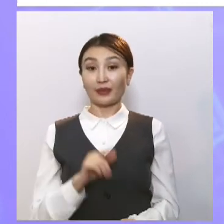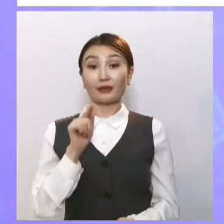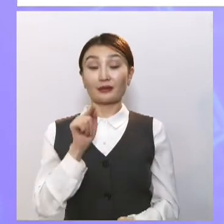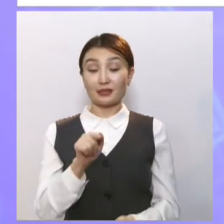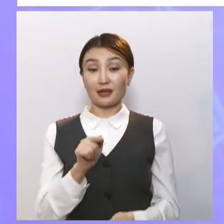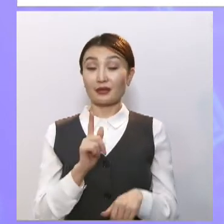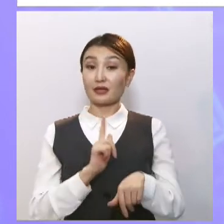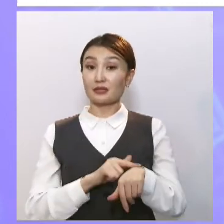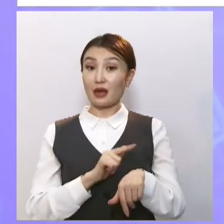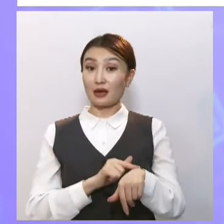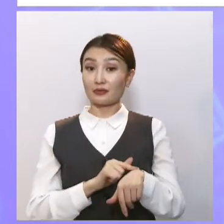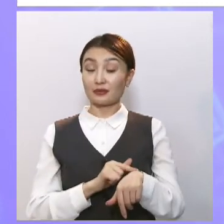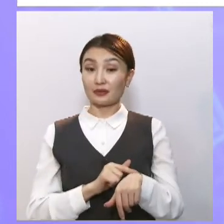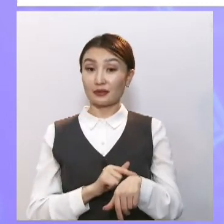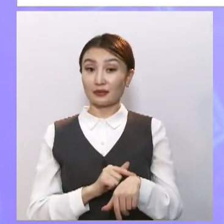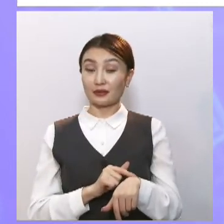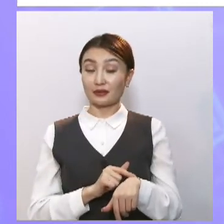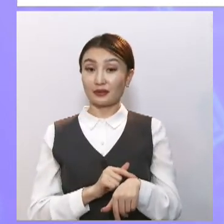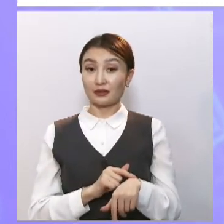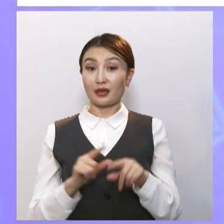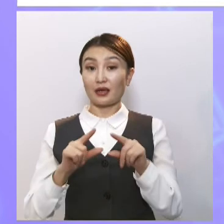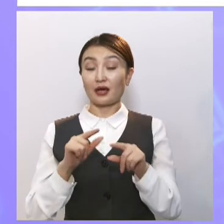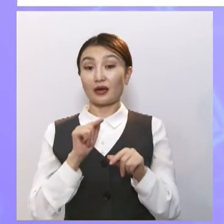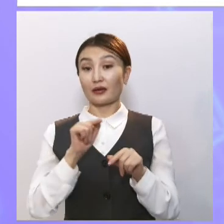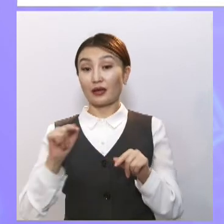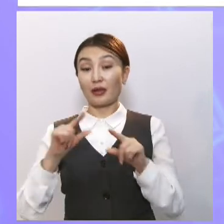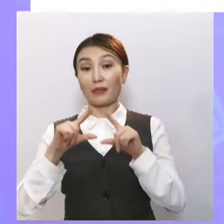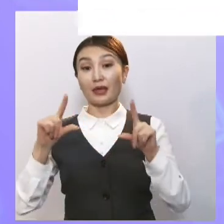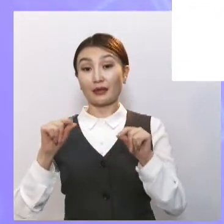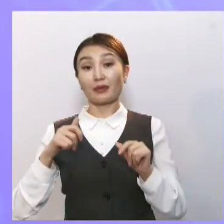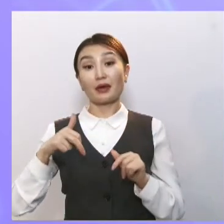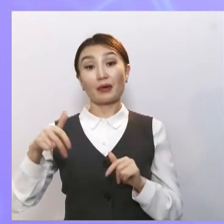Сен саат мектепке барасың.